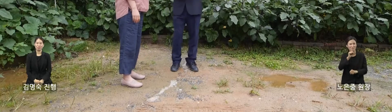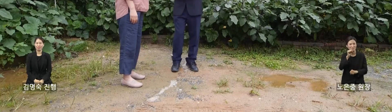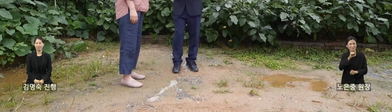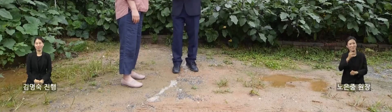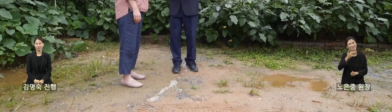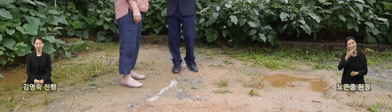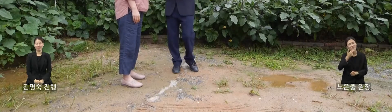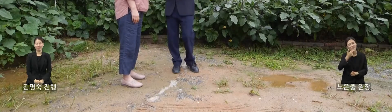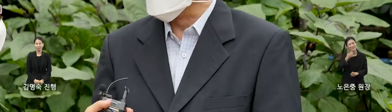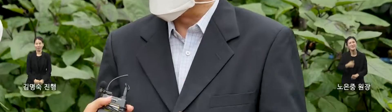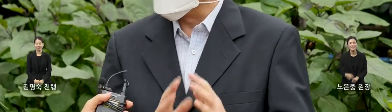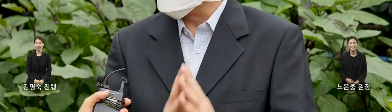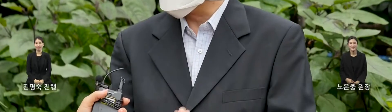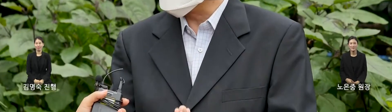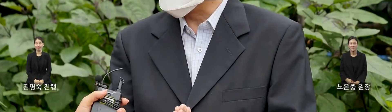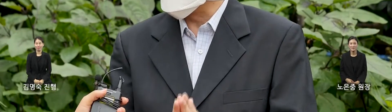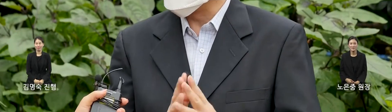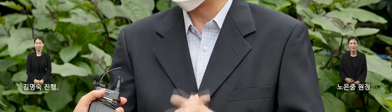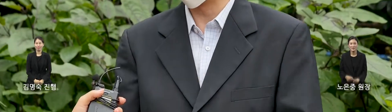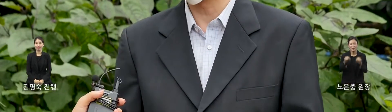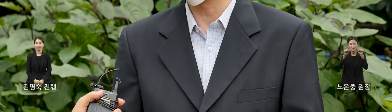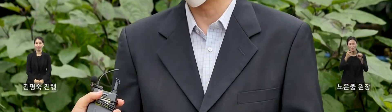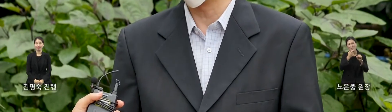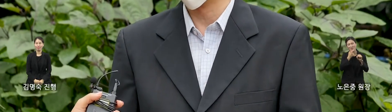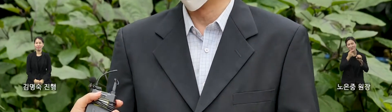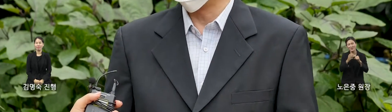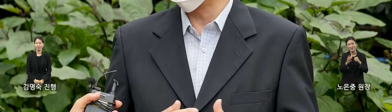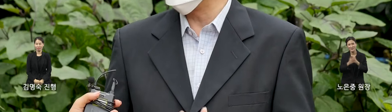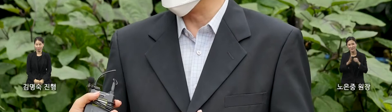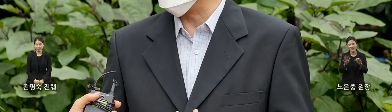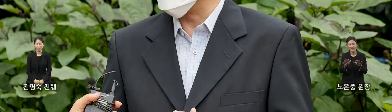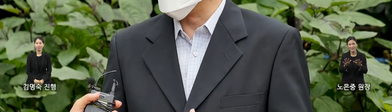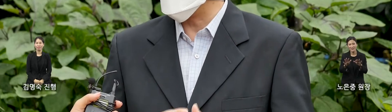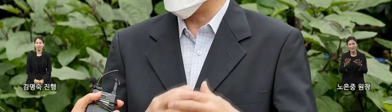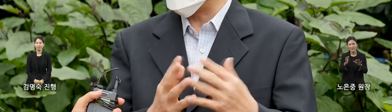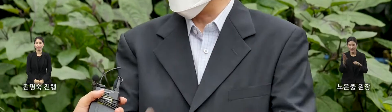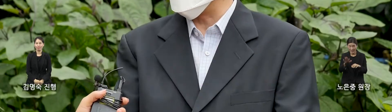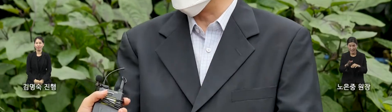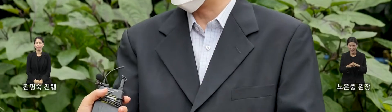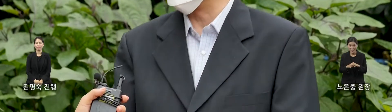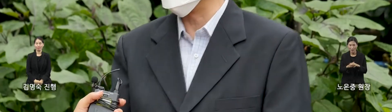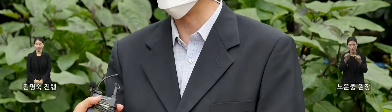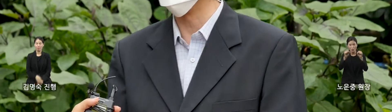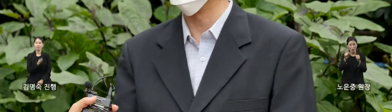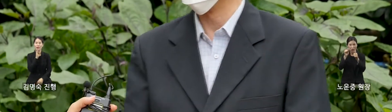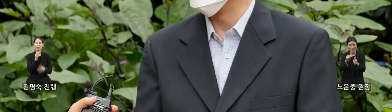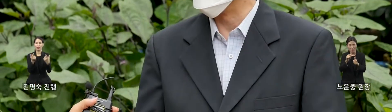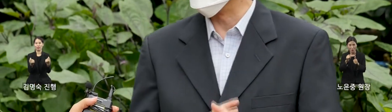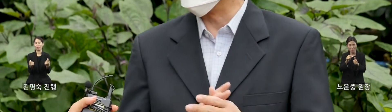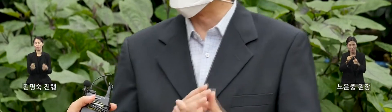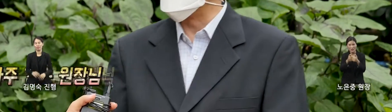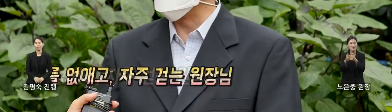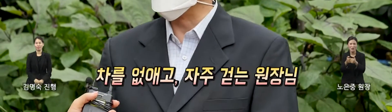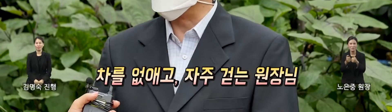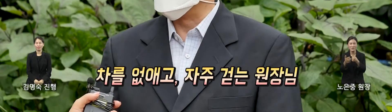별로 싫어해가지고요. 운동을 싫어하기 때문에 근데 운동을 싫어하는데 하는 일이 운동을 하라고 해야잖아요. 네네. 그래서 저는